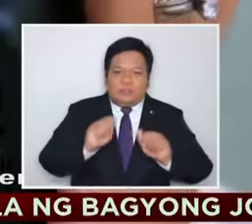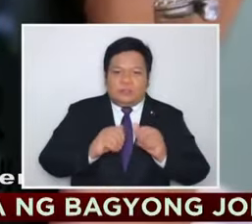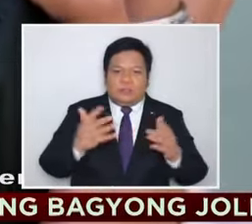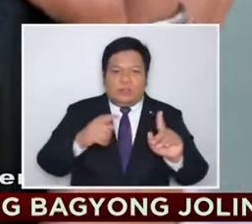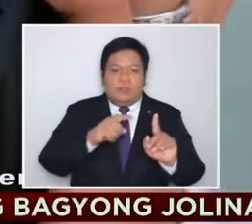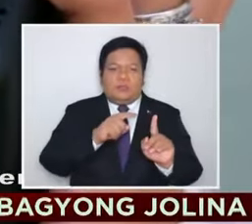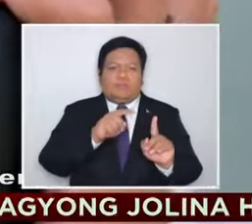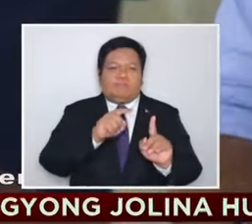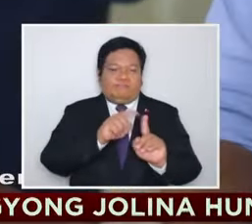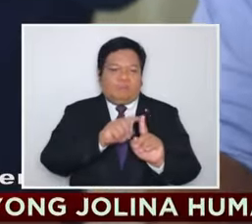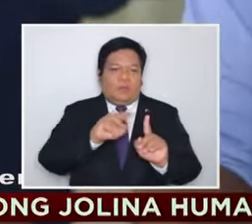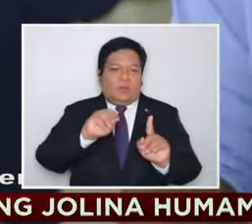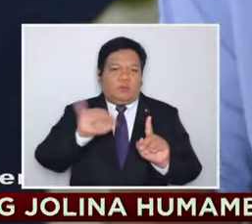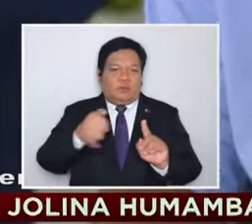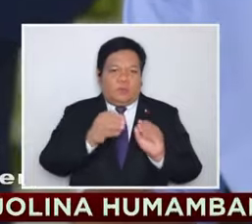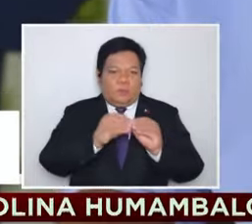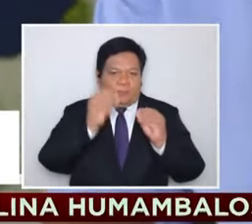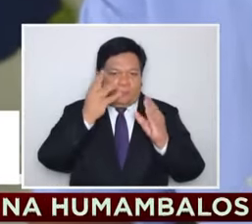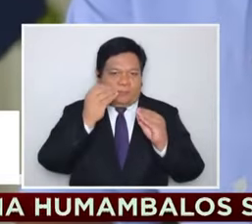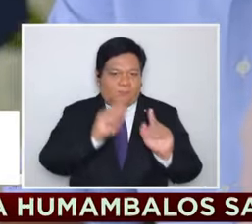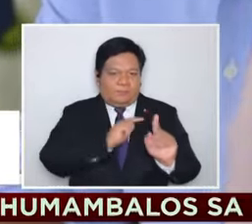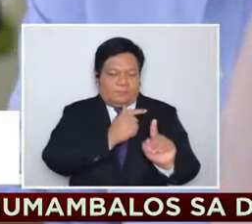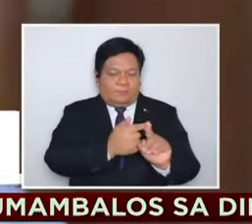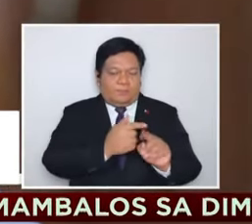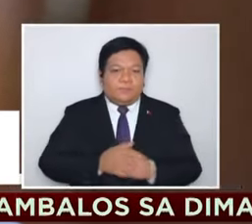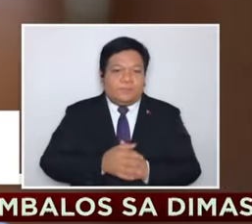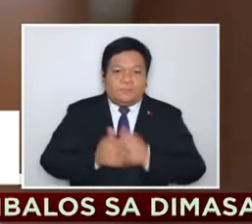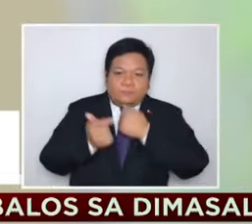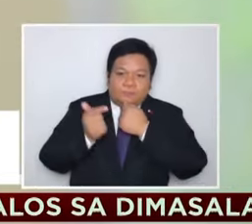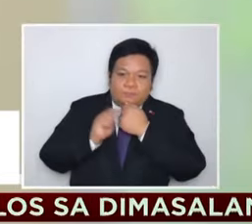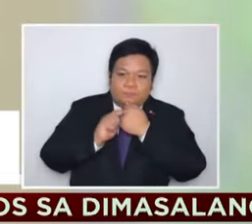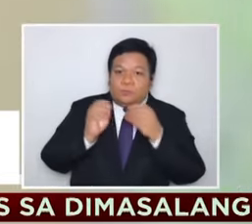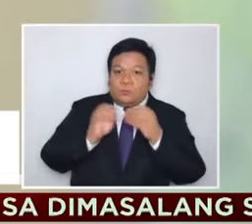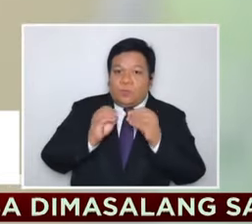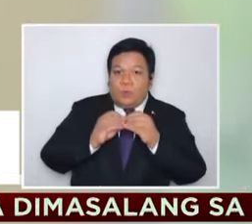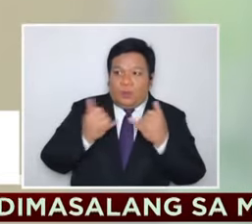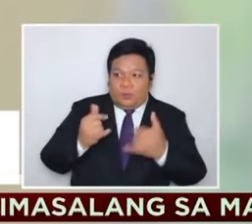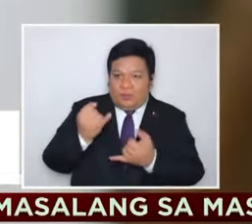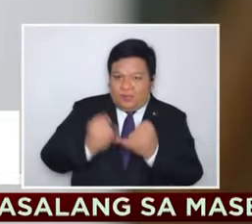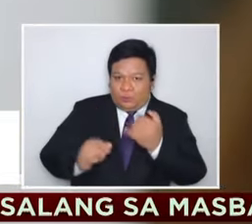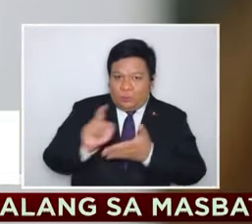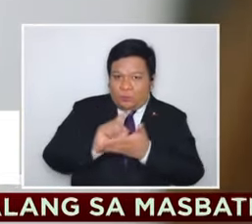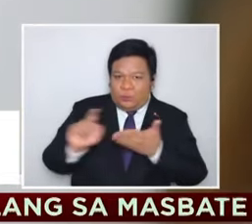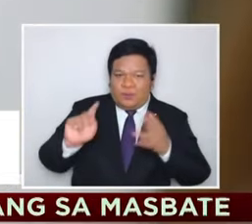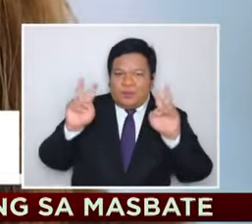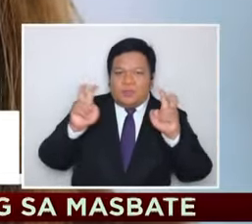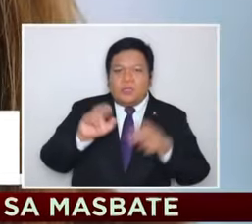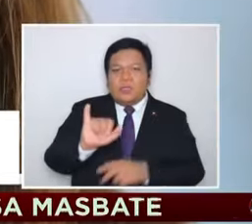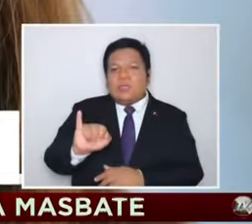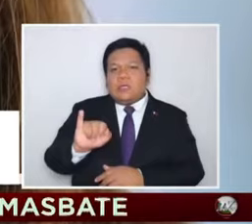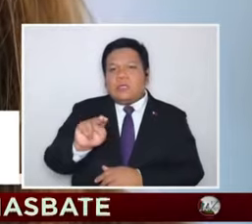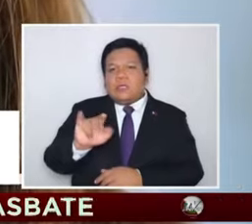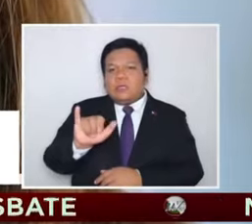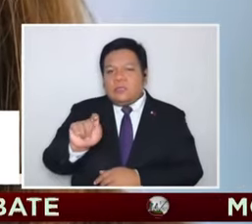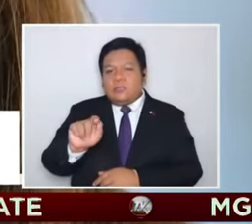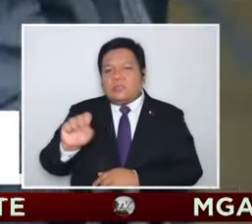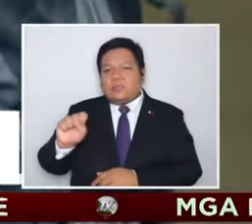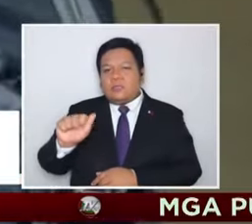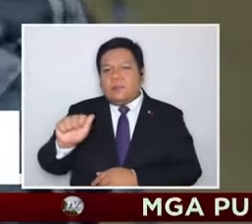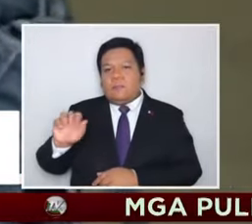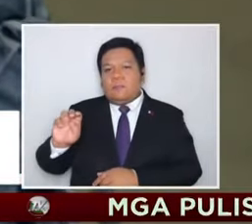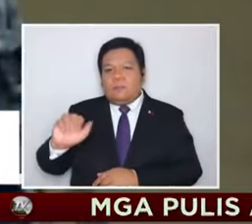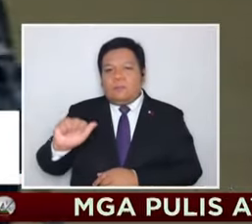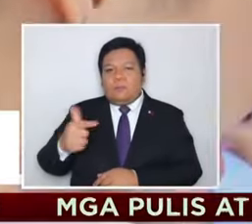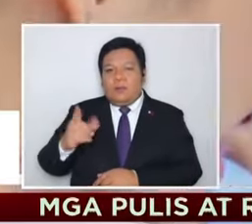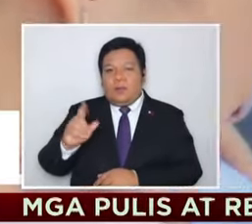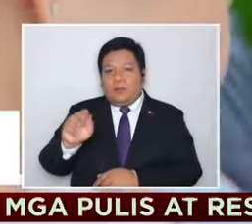Ayoko na maging asawa mo! Patindi ng patindi ang mga eksena sa huling linggo ng Init sa Magdamag. Maraming babauning alaala ang cast